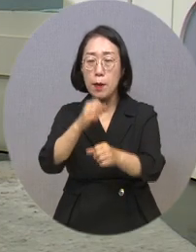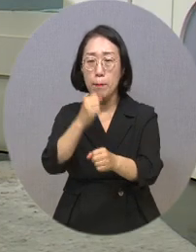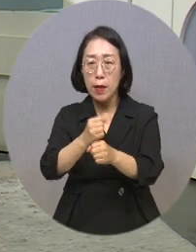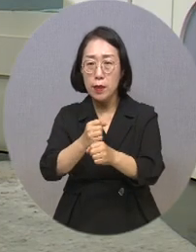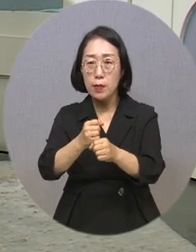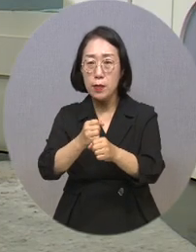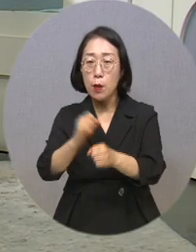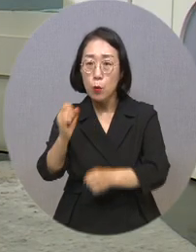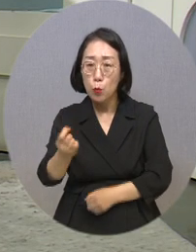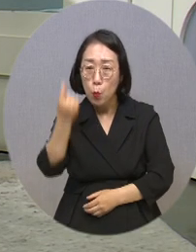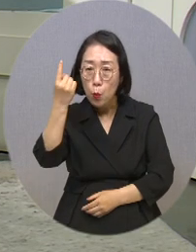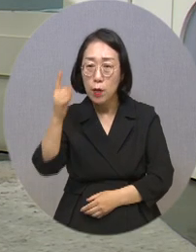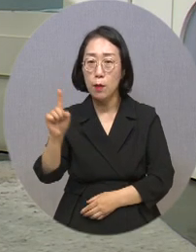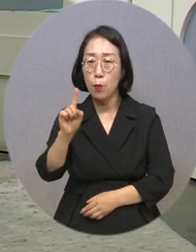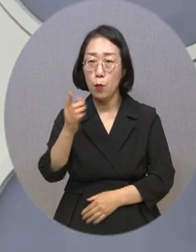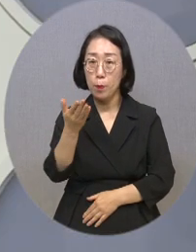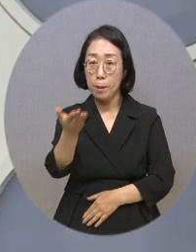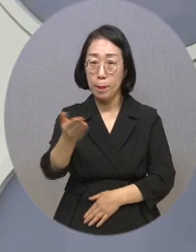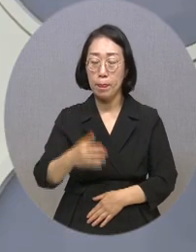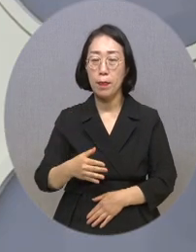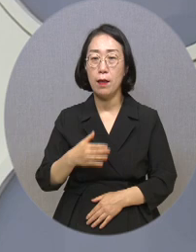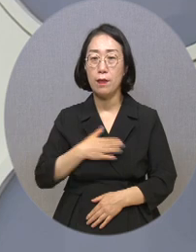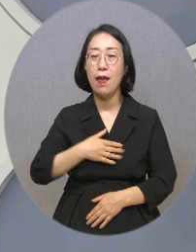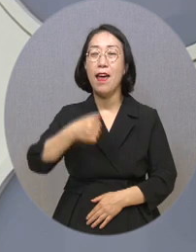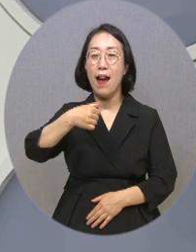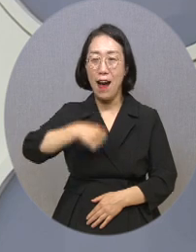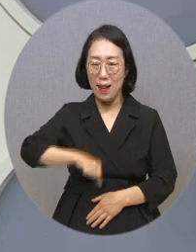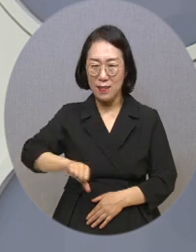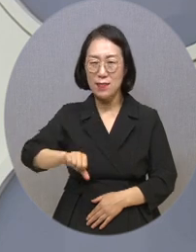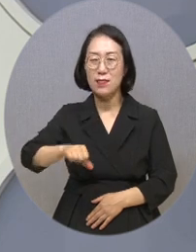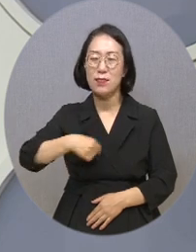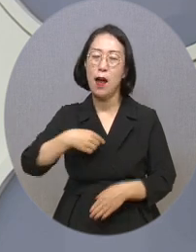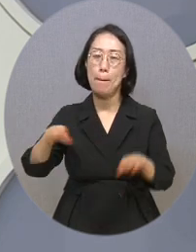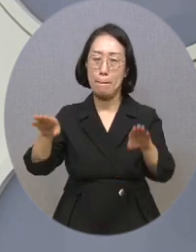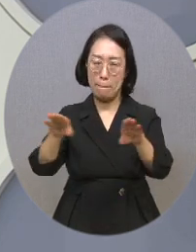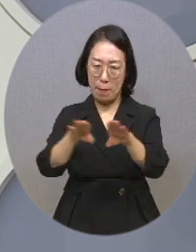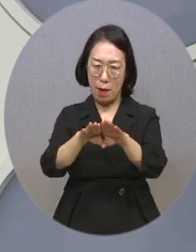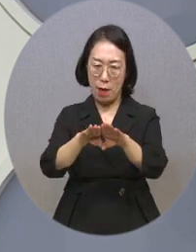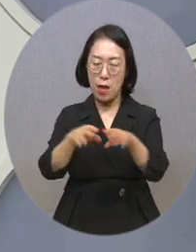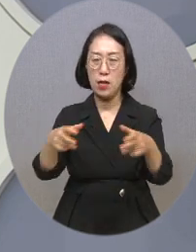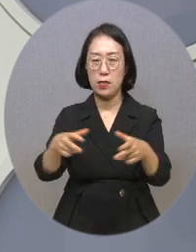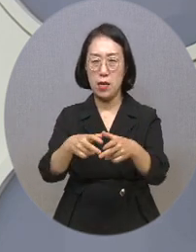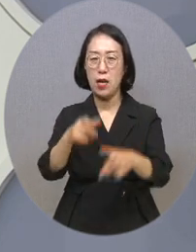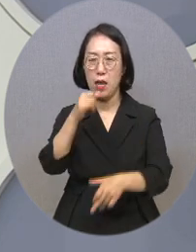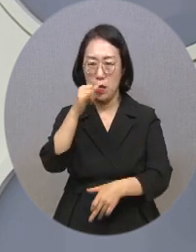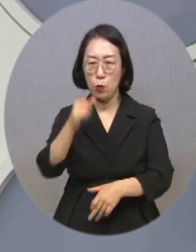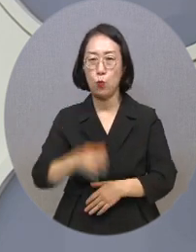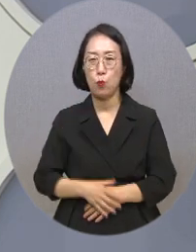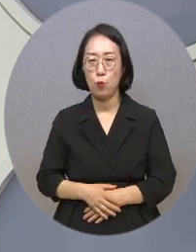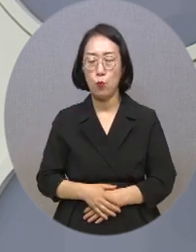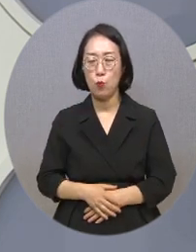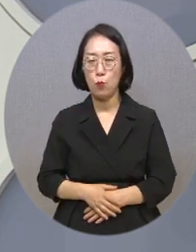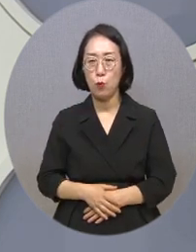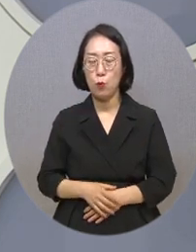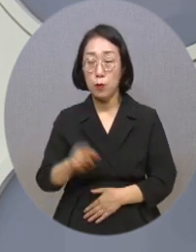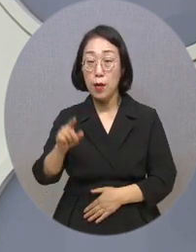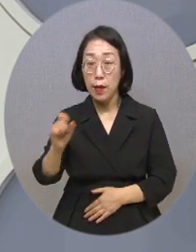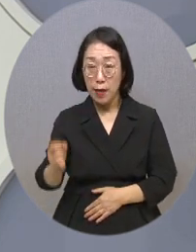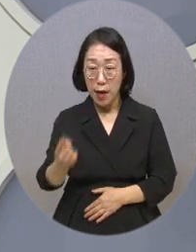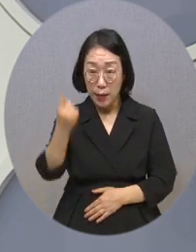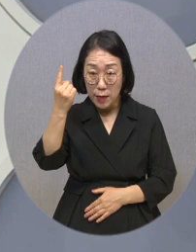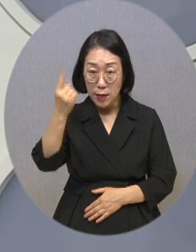있으시죠? 네, 예. 제 아들도 자폐성장애로 고생을 하고 있습니다. 그래서 이제 그게 계기가